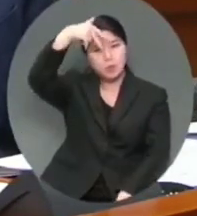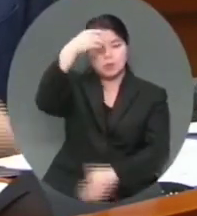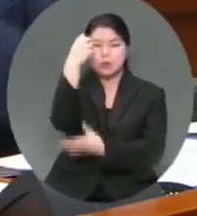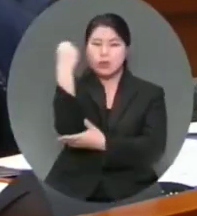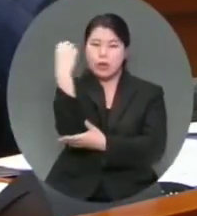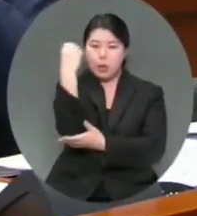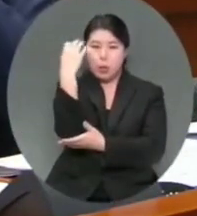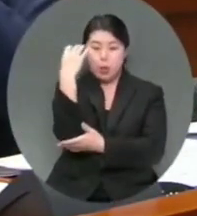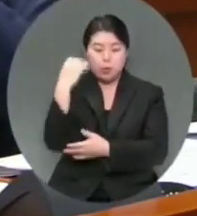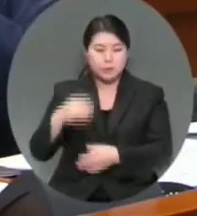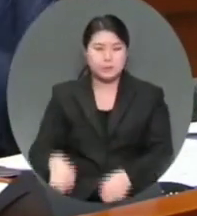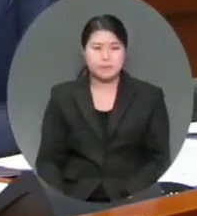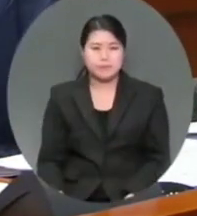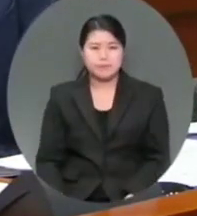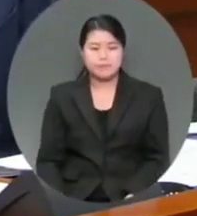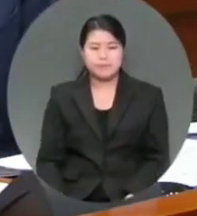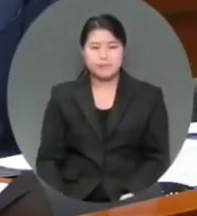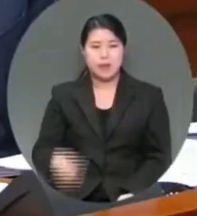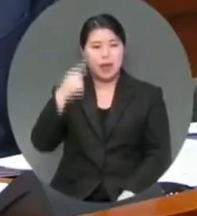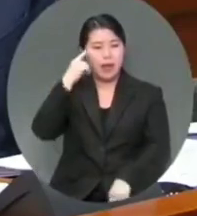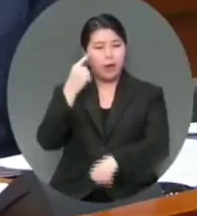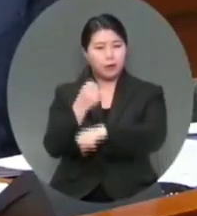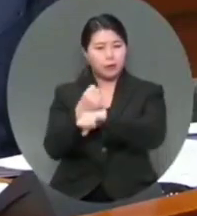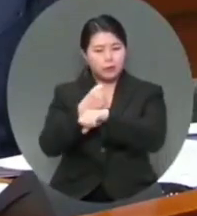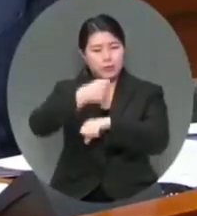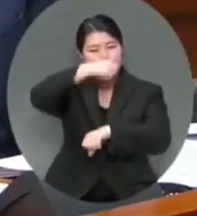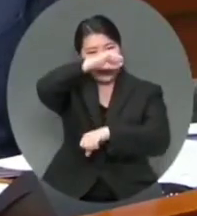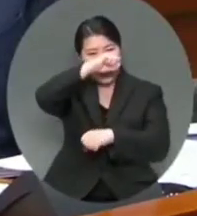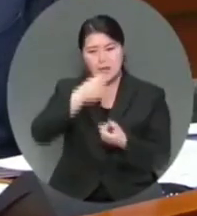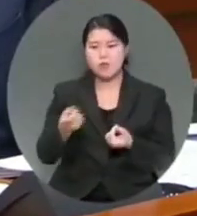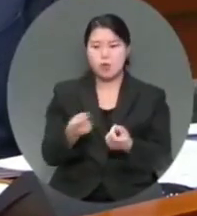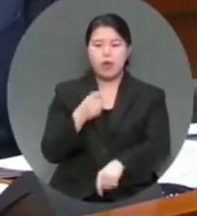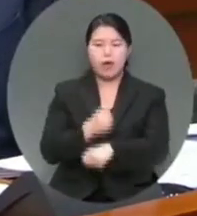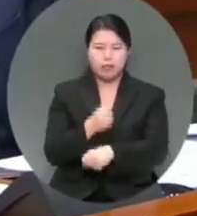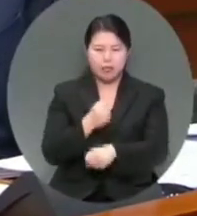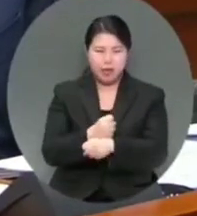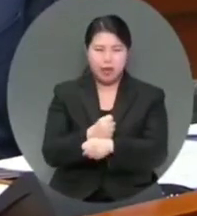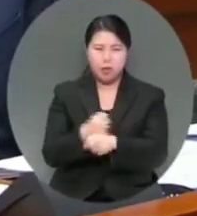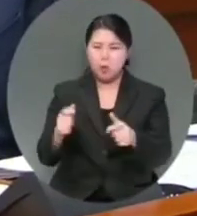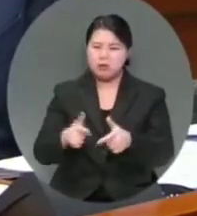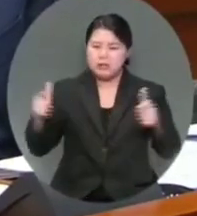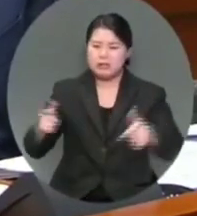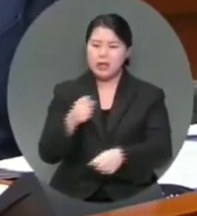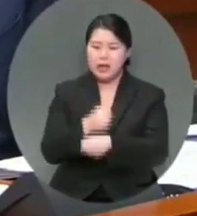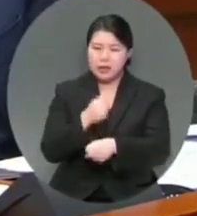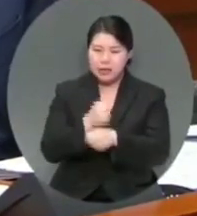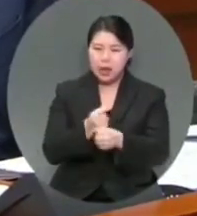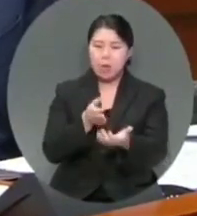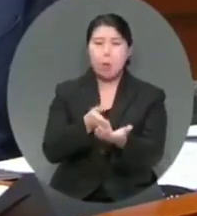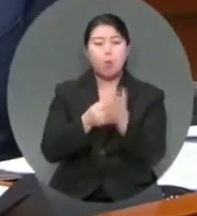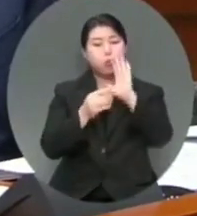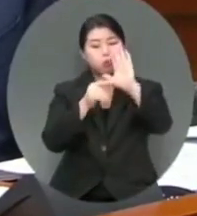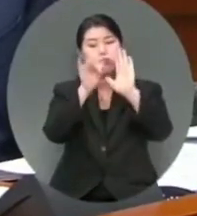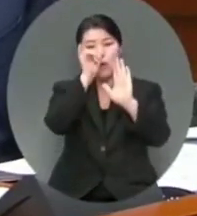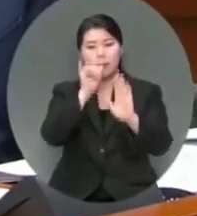단독 그래가지고 R&D 예산안 뭐 조정하겠다. 증액안을 만들겠다라는 보도가 난 바